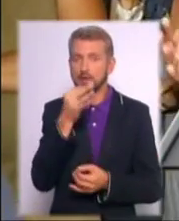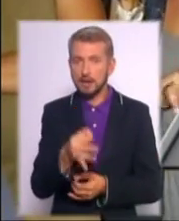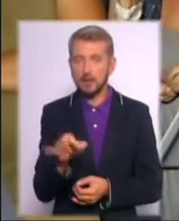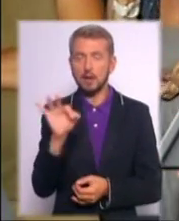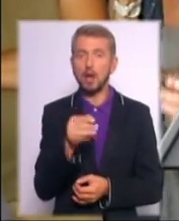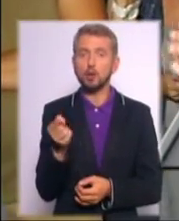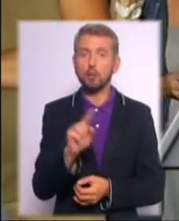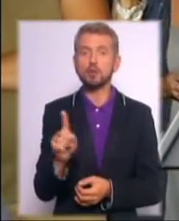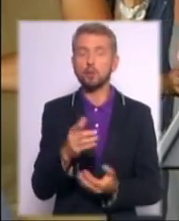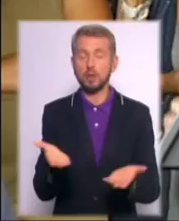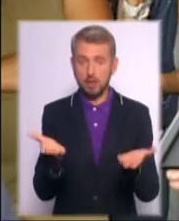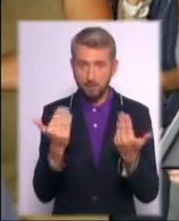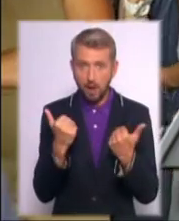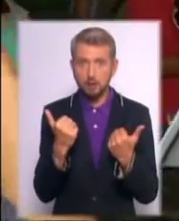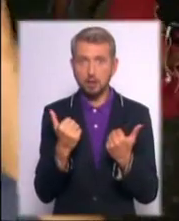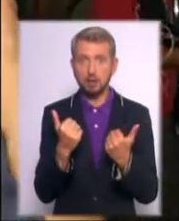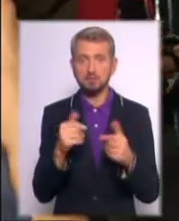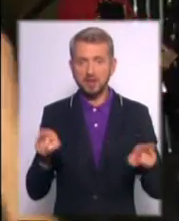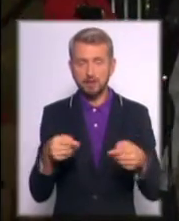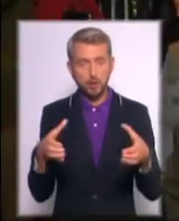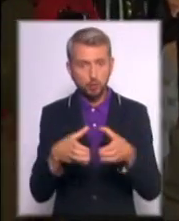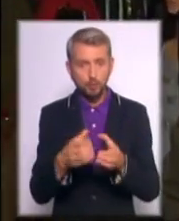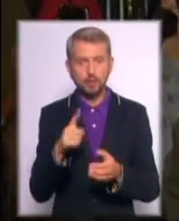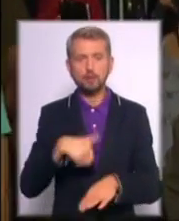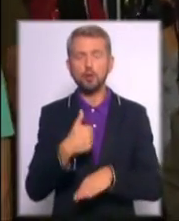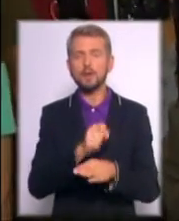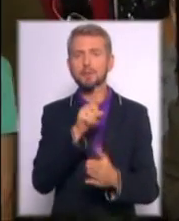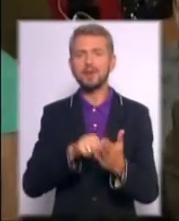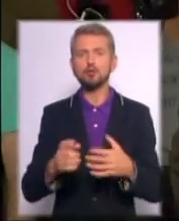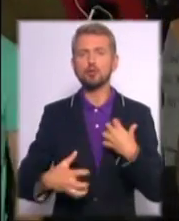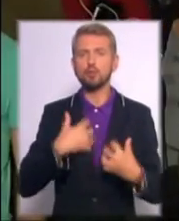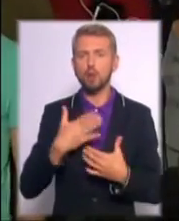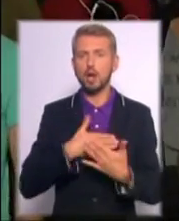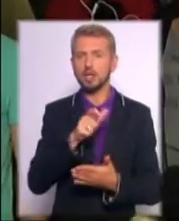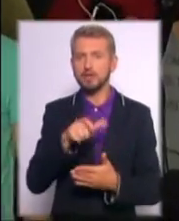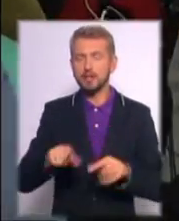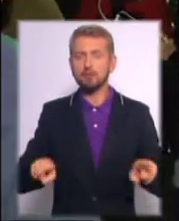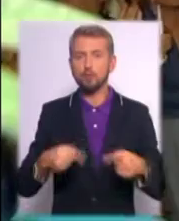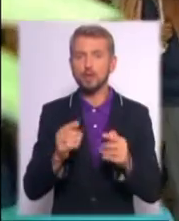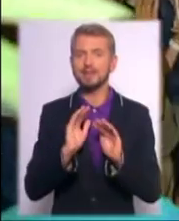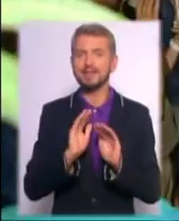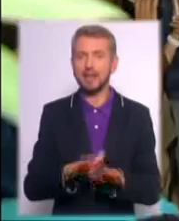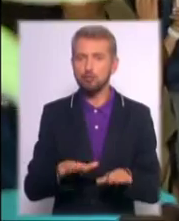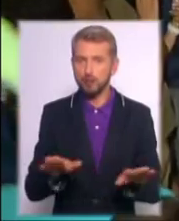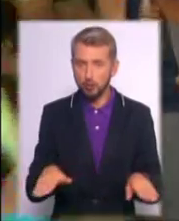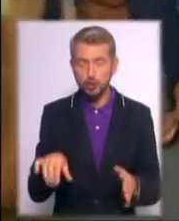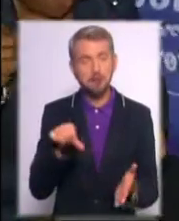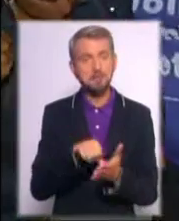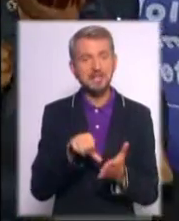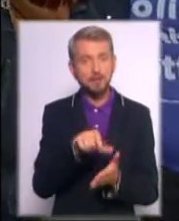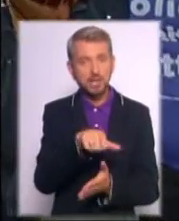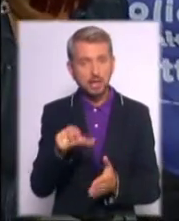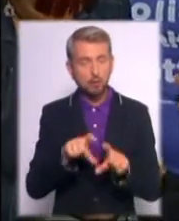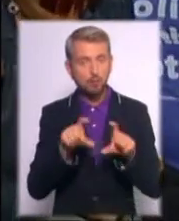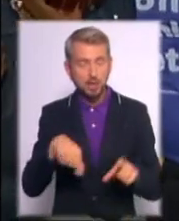що давайте формувати групу. Одне із головних питань, що турбує активістів – створення дитячого садочка. Представники компанії